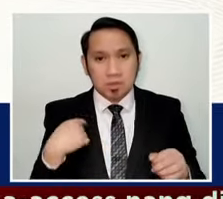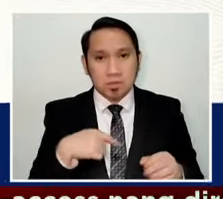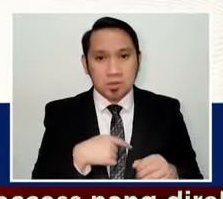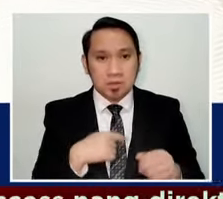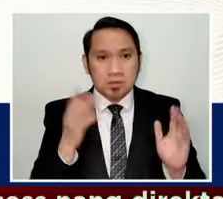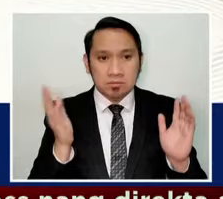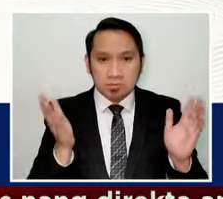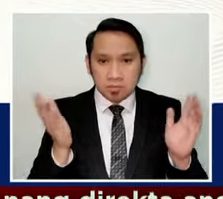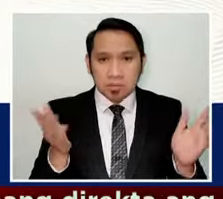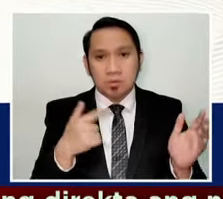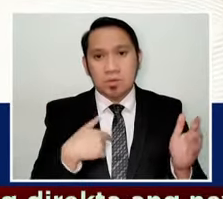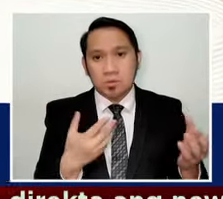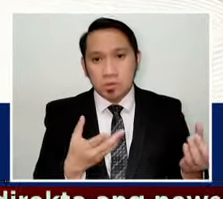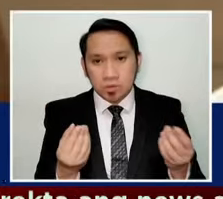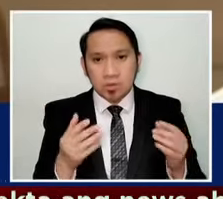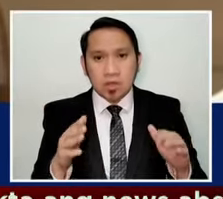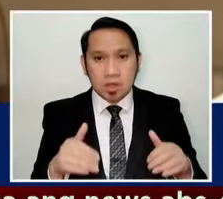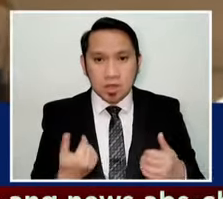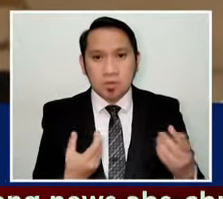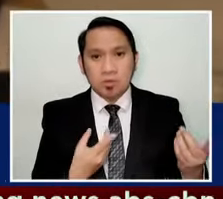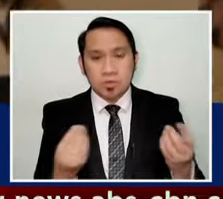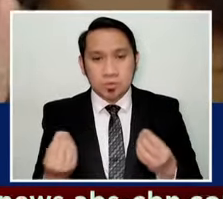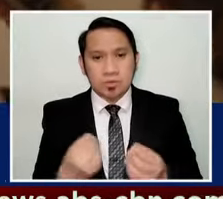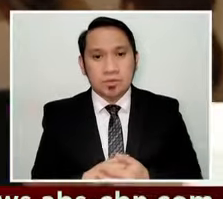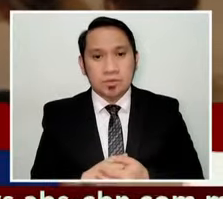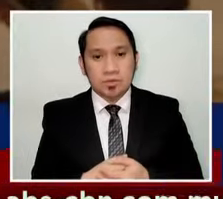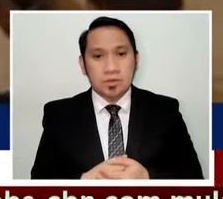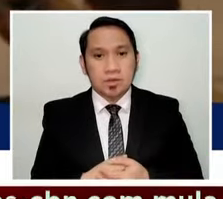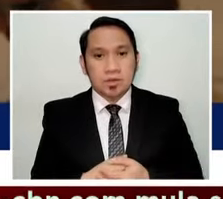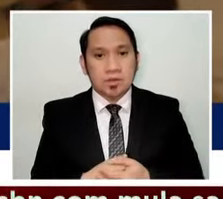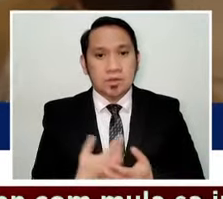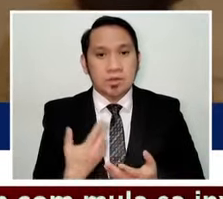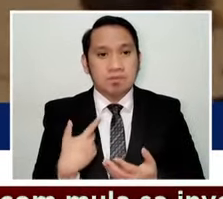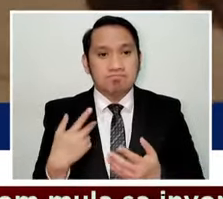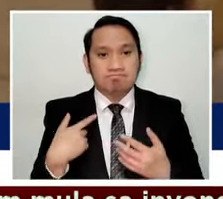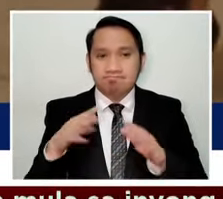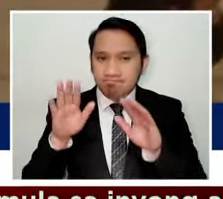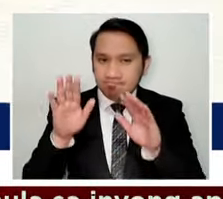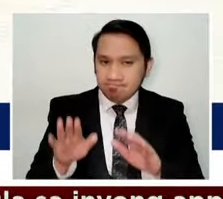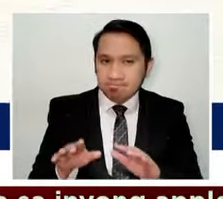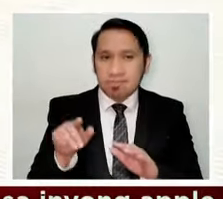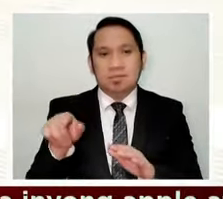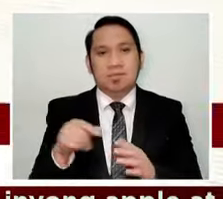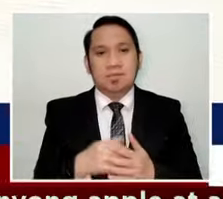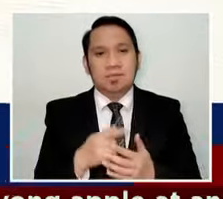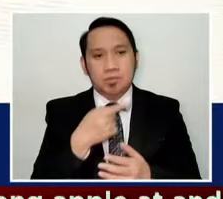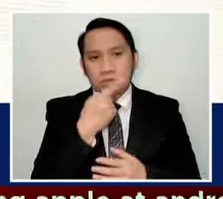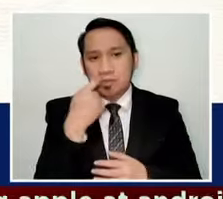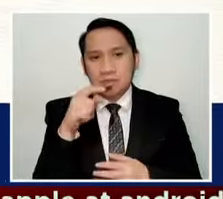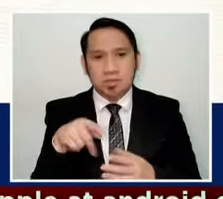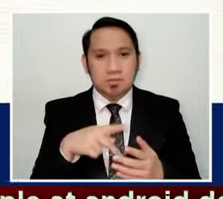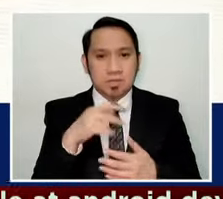want to do in the scene, how we want to do it. Sobrang hands down ako kay Kuya Nick for this project. This guy